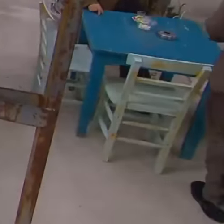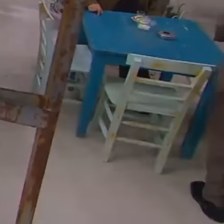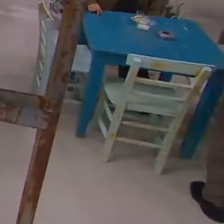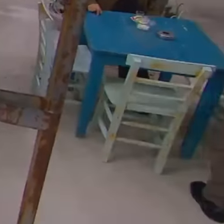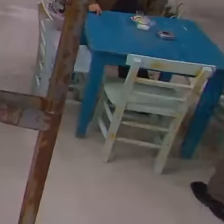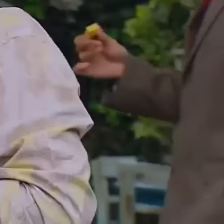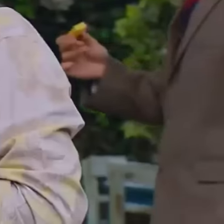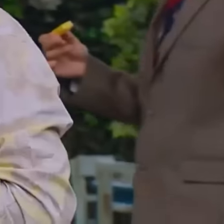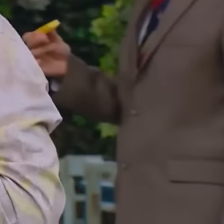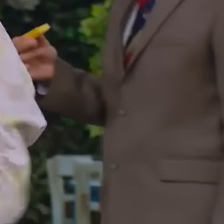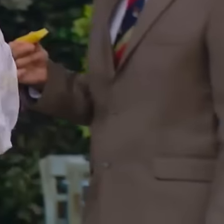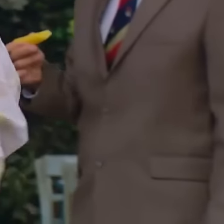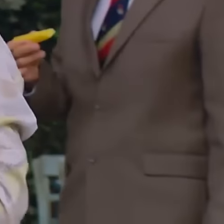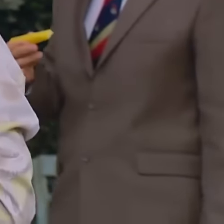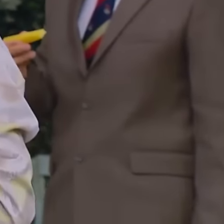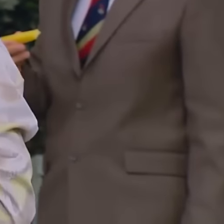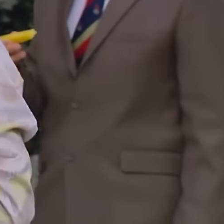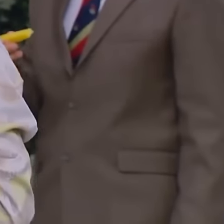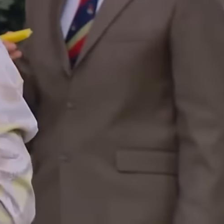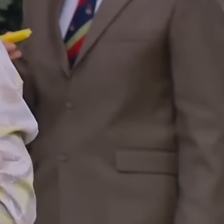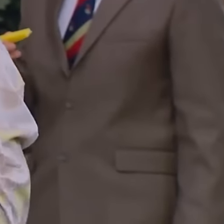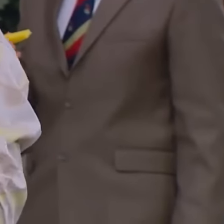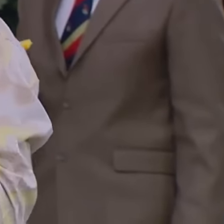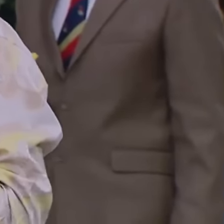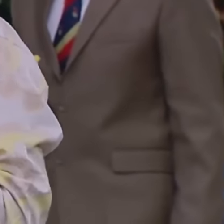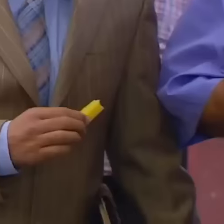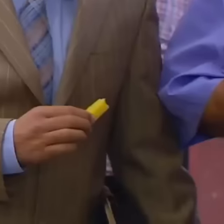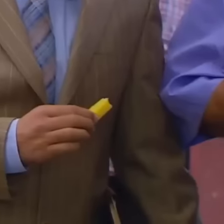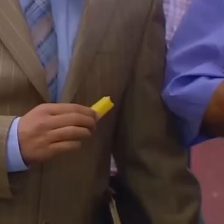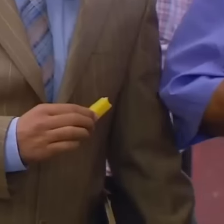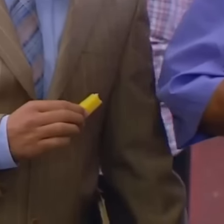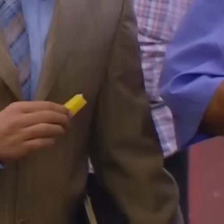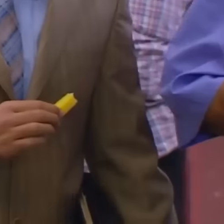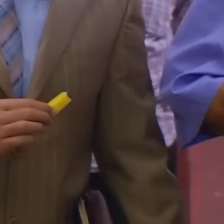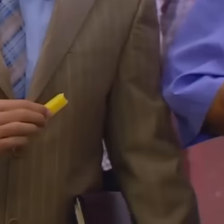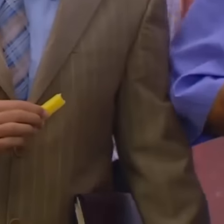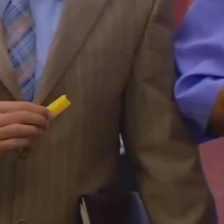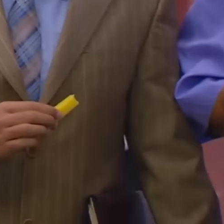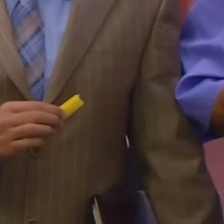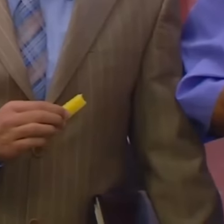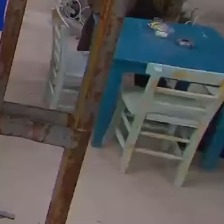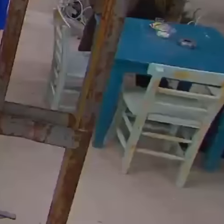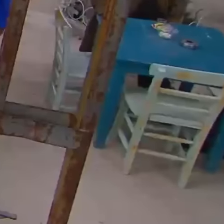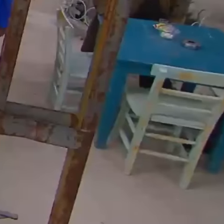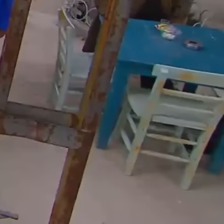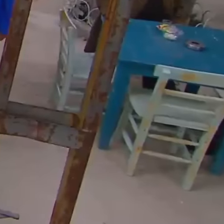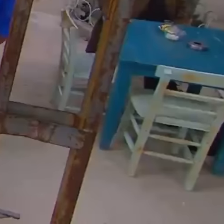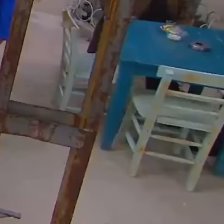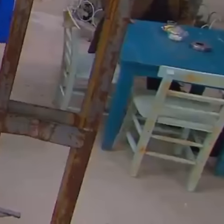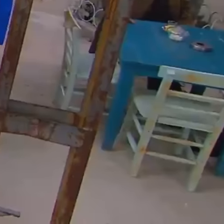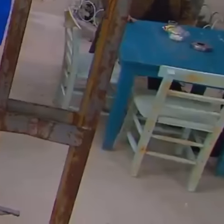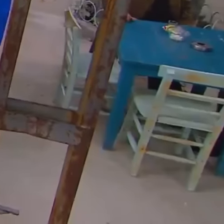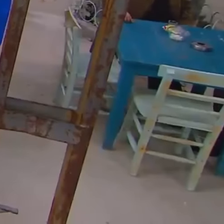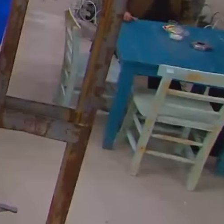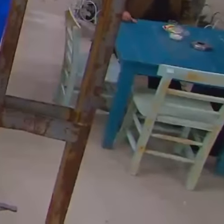geldi kapınıza. Pendirci teci. Yandan da Bekir'e nispet yapıyor. Kaşardan bir parça onun için sapladı bıçağı. Bekir